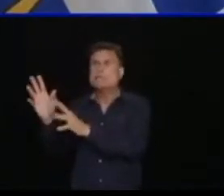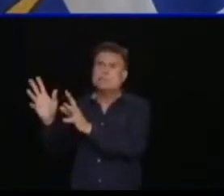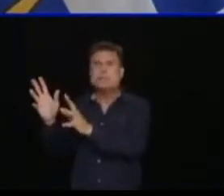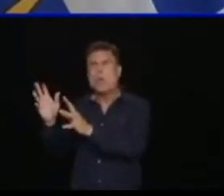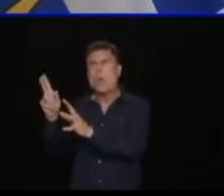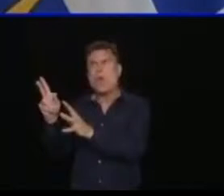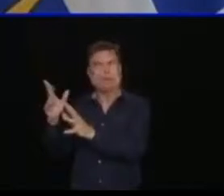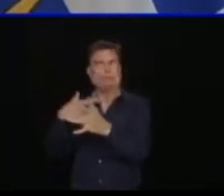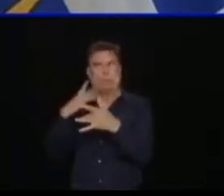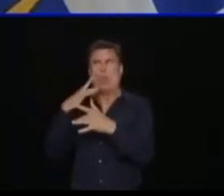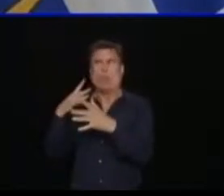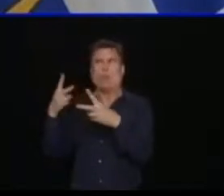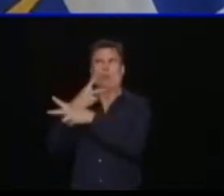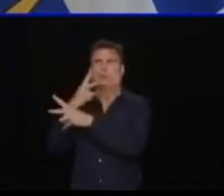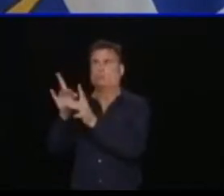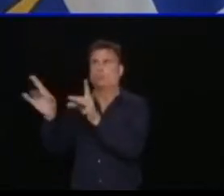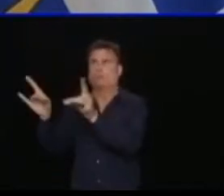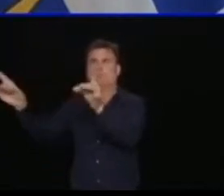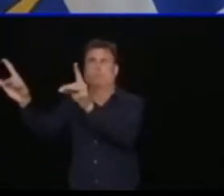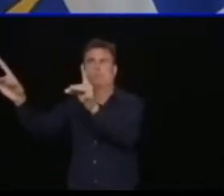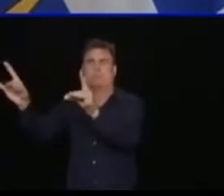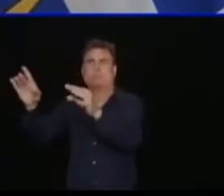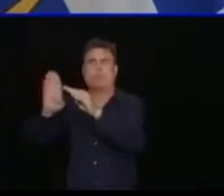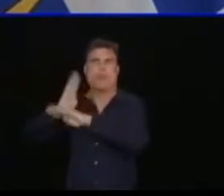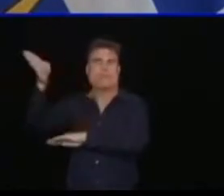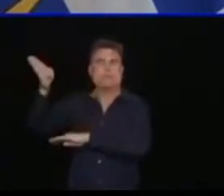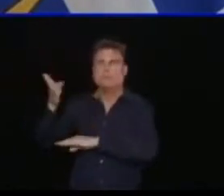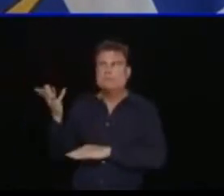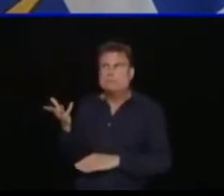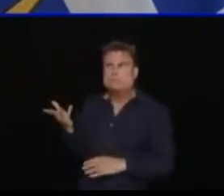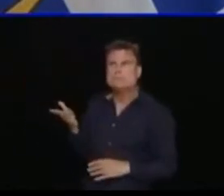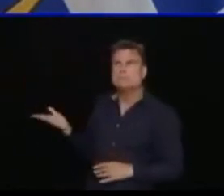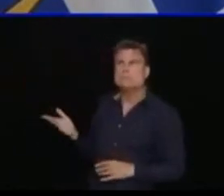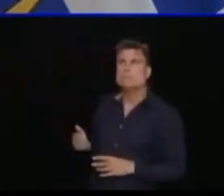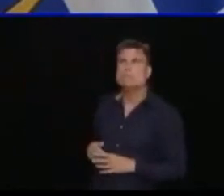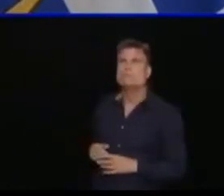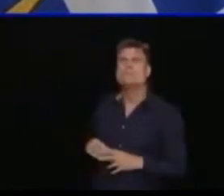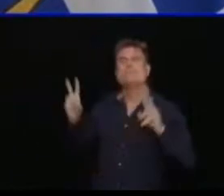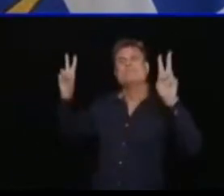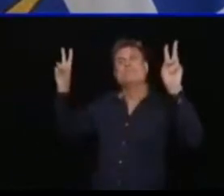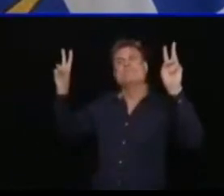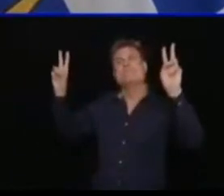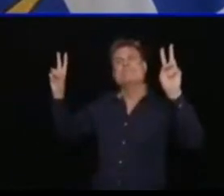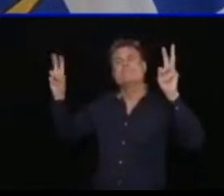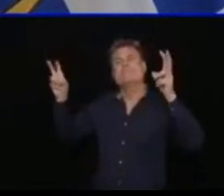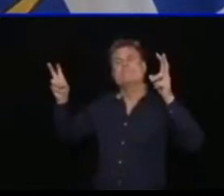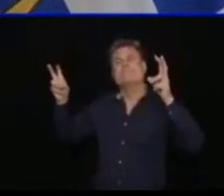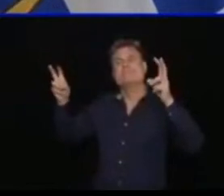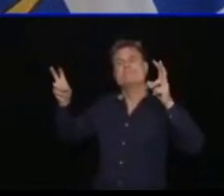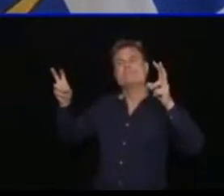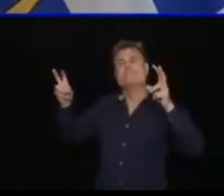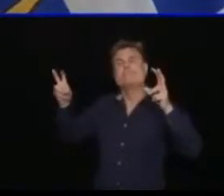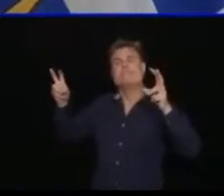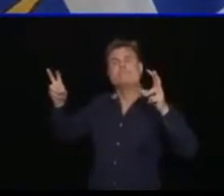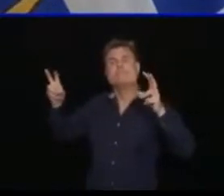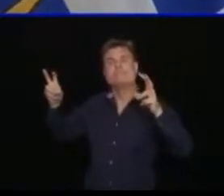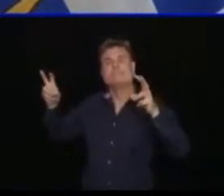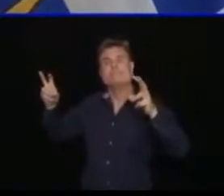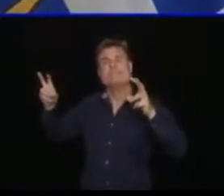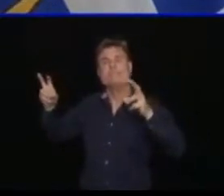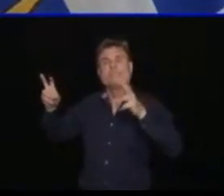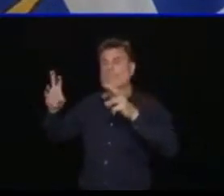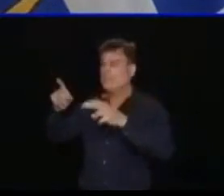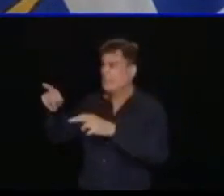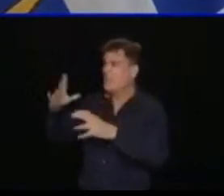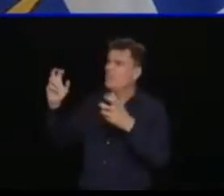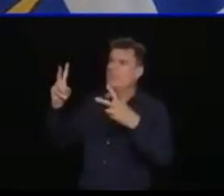不是 Super spreader events tend to be 那 where 么 a single 可能不 person 是 or 一 two 种这 people 个 are 超 in 级传播者 an 没有不是 environment where they 不是 spread to lots 那 of 么超级 others 传播 in 者他